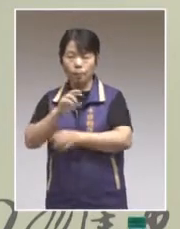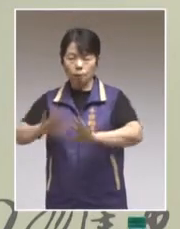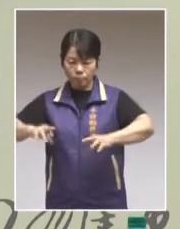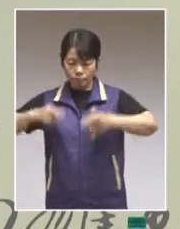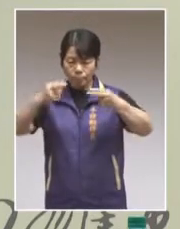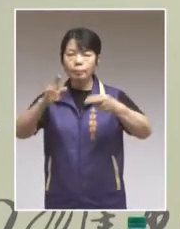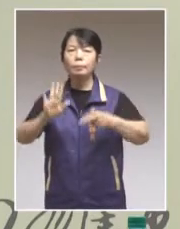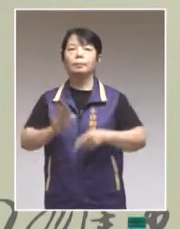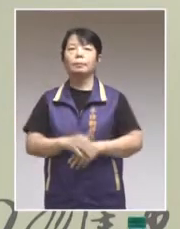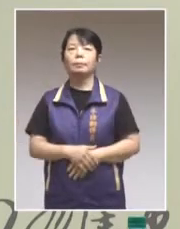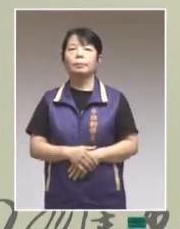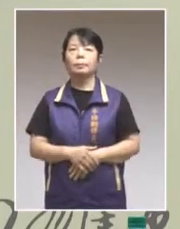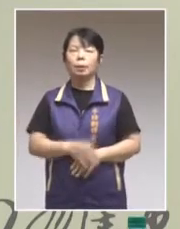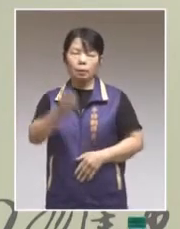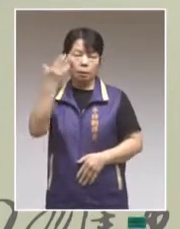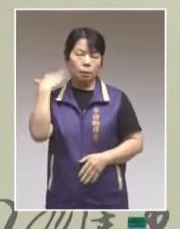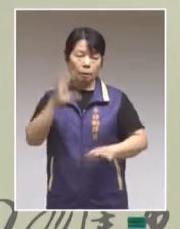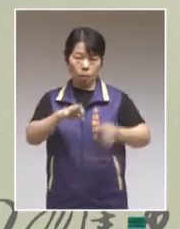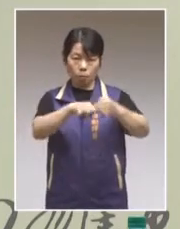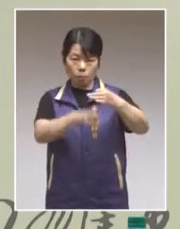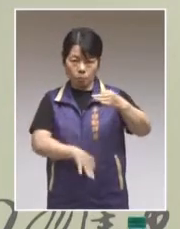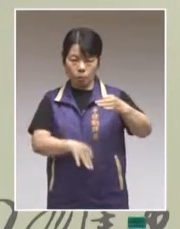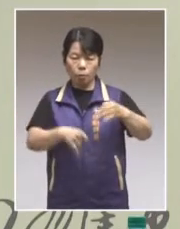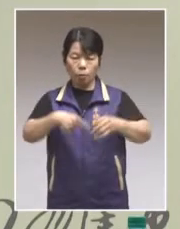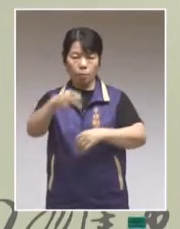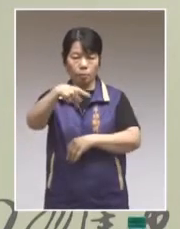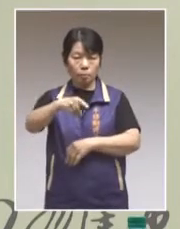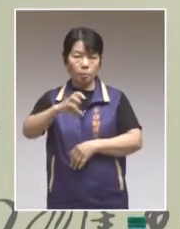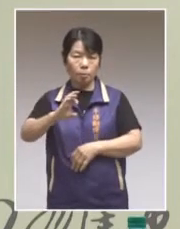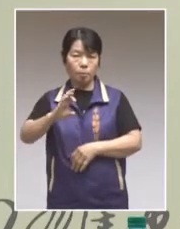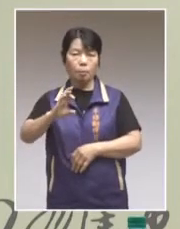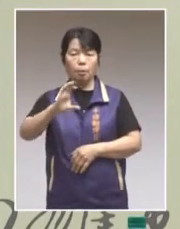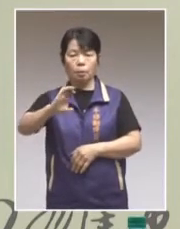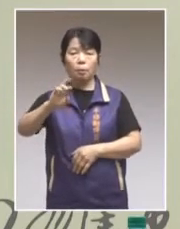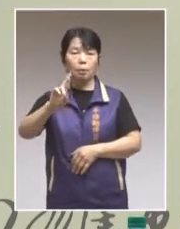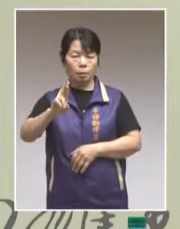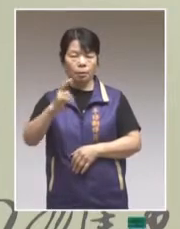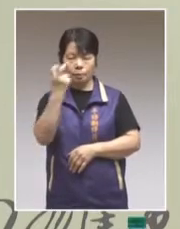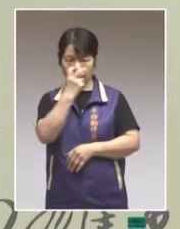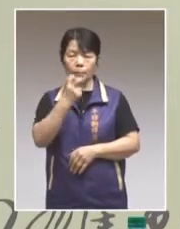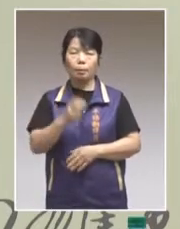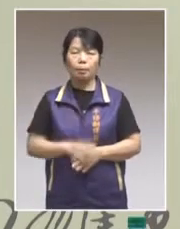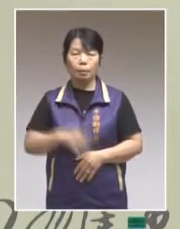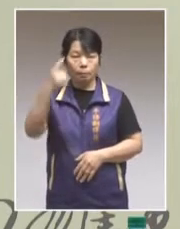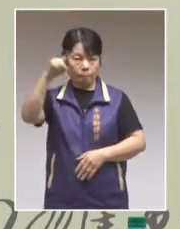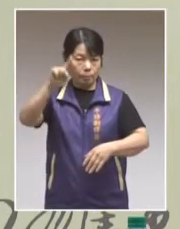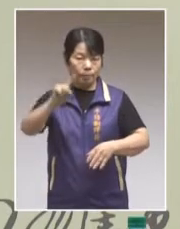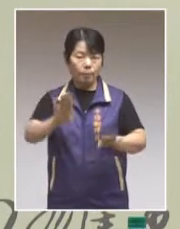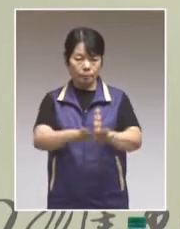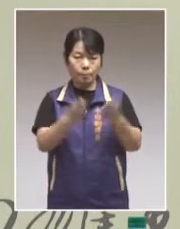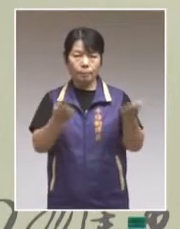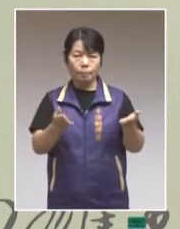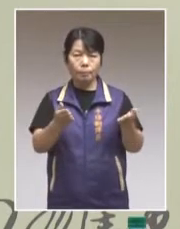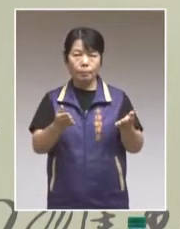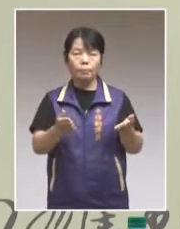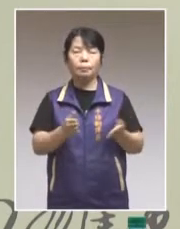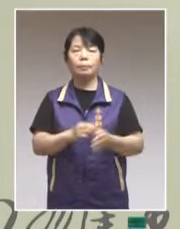整。那以前我们框列然后去做 PCR 的采检，那在明天开始我们